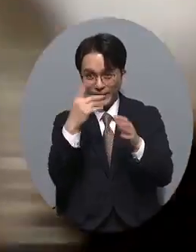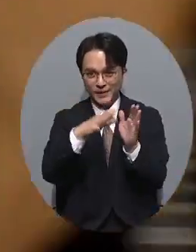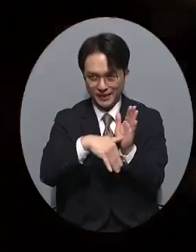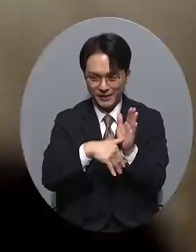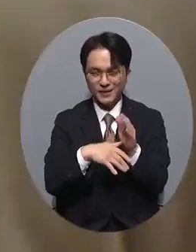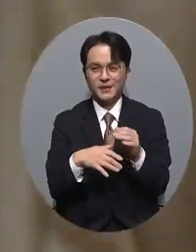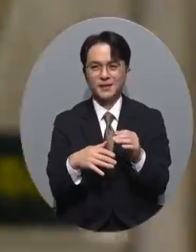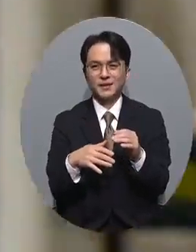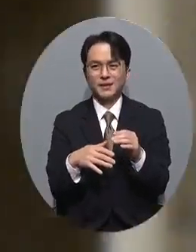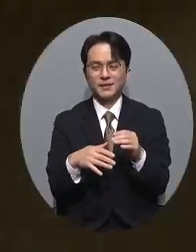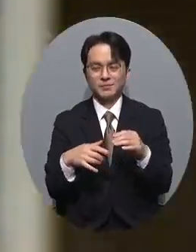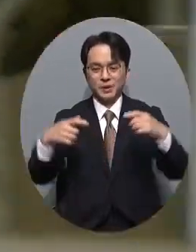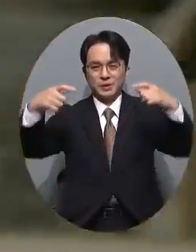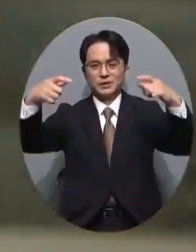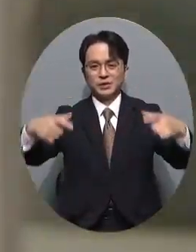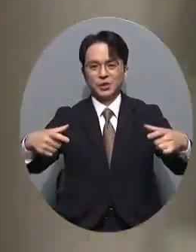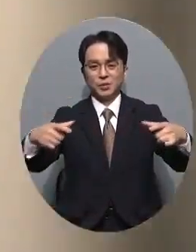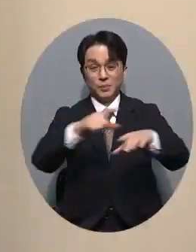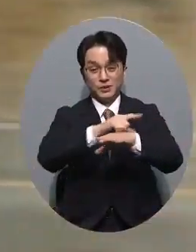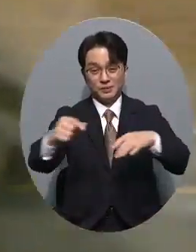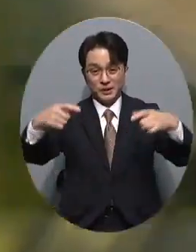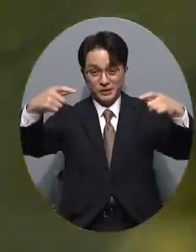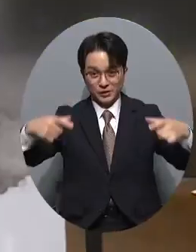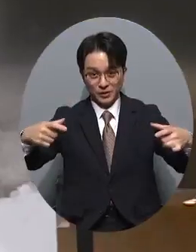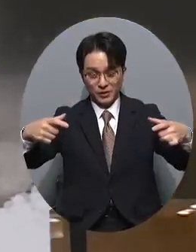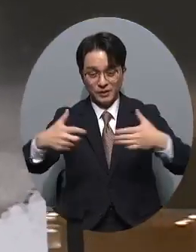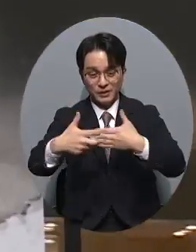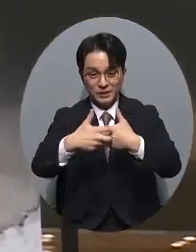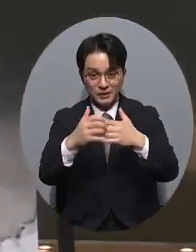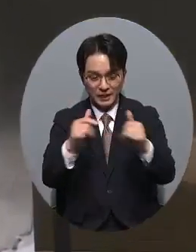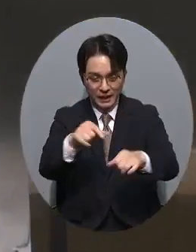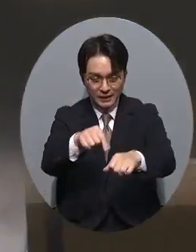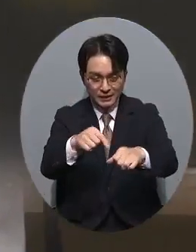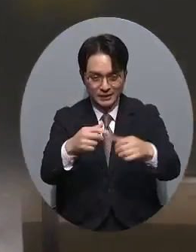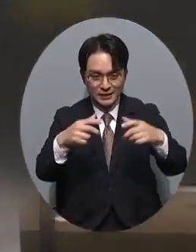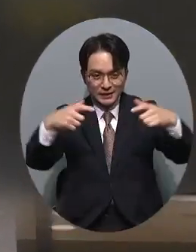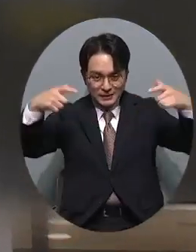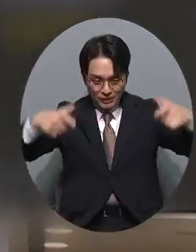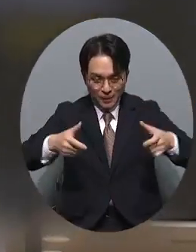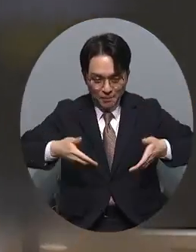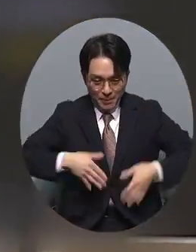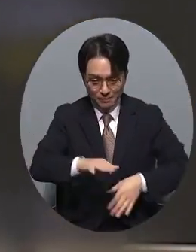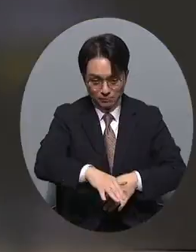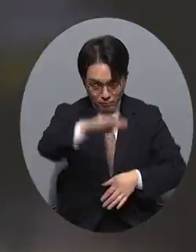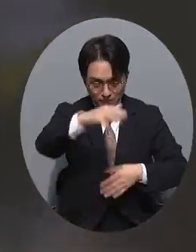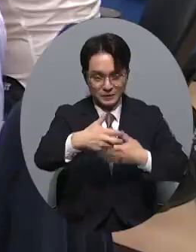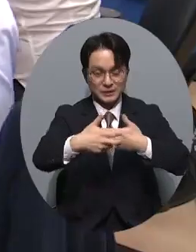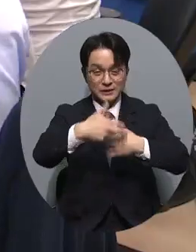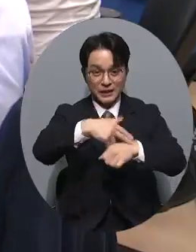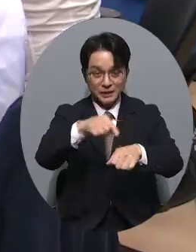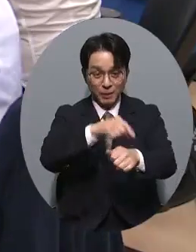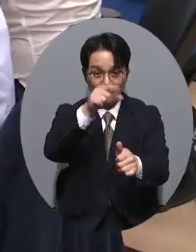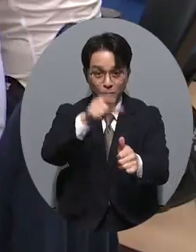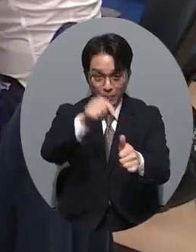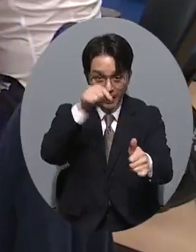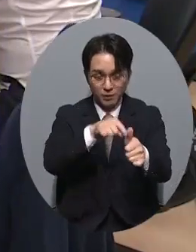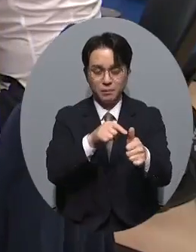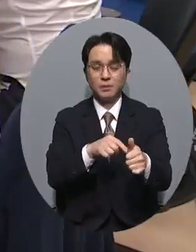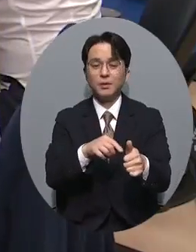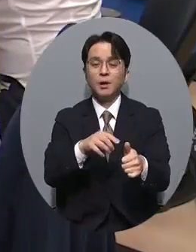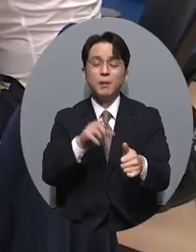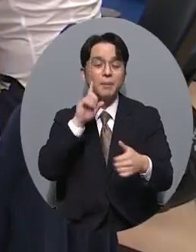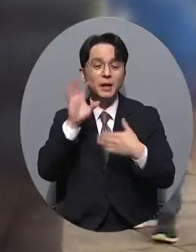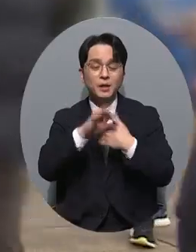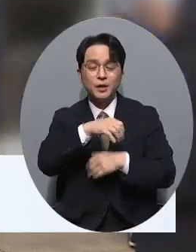관련해 반에서 20등 30등 하는 학생이 의대에 가는 건 국민이 원하지 않는다는 등 발언이 나와 논란이